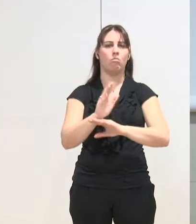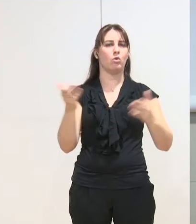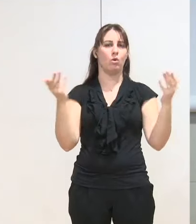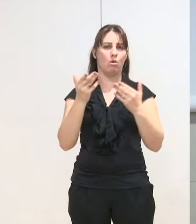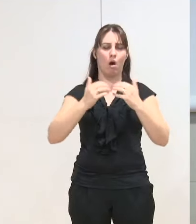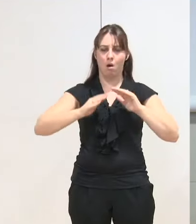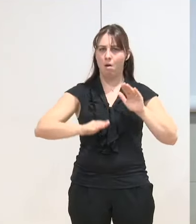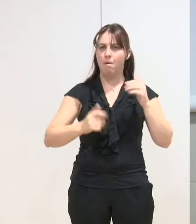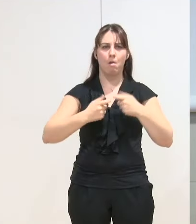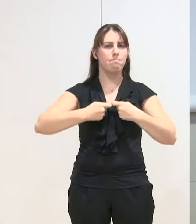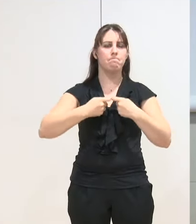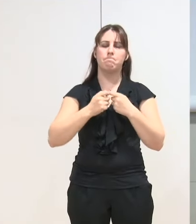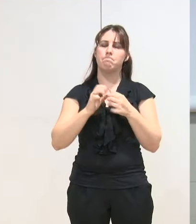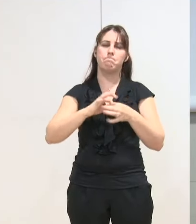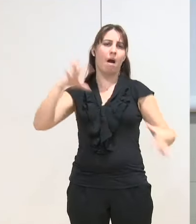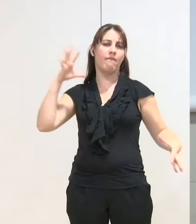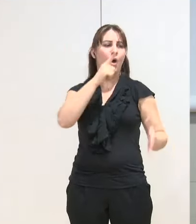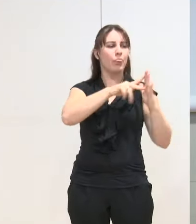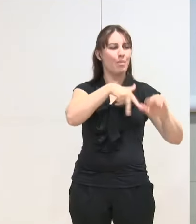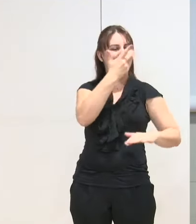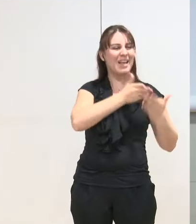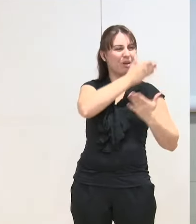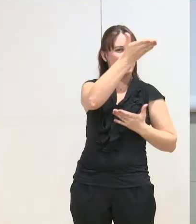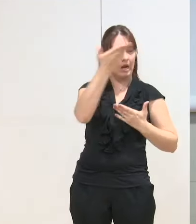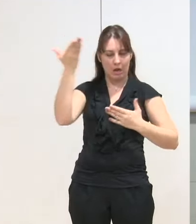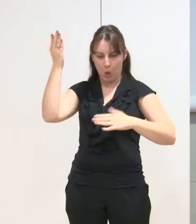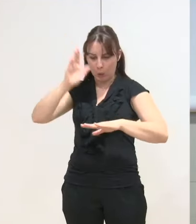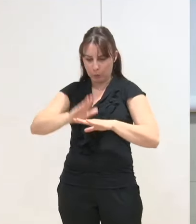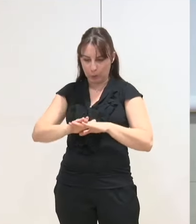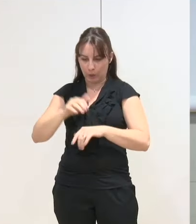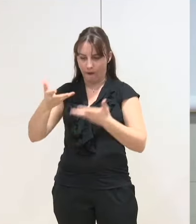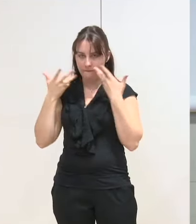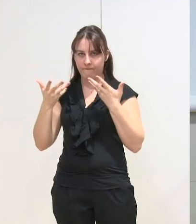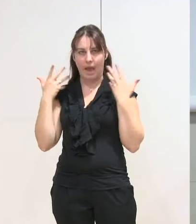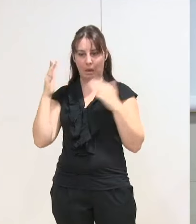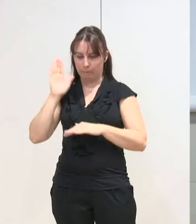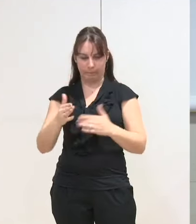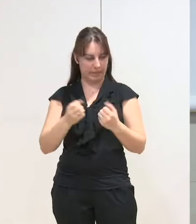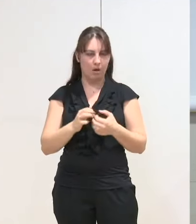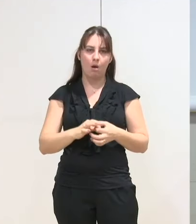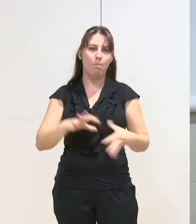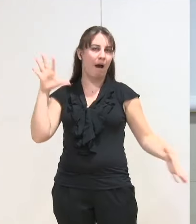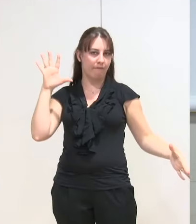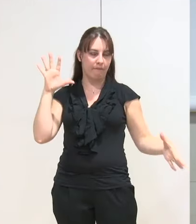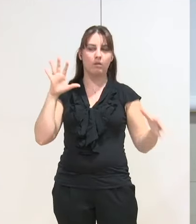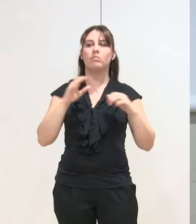prévision budgétaire de fin 2013 et la réalité sur les frais de personnel le dérapage entre la prévision au